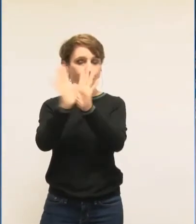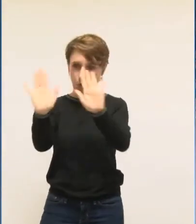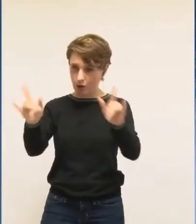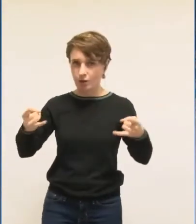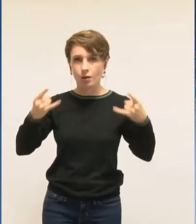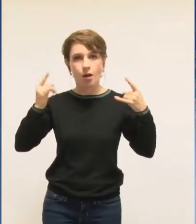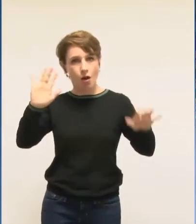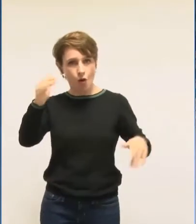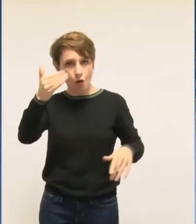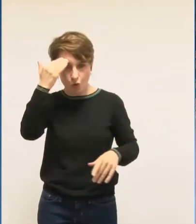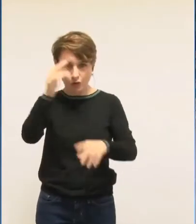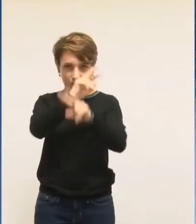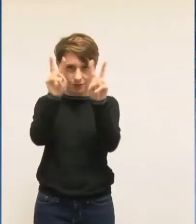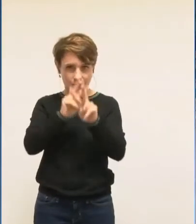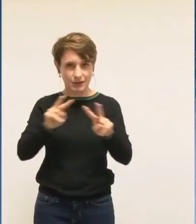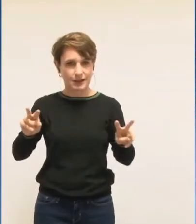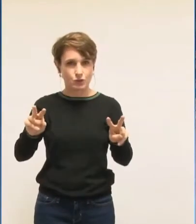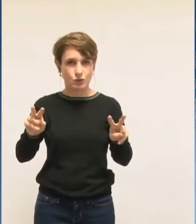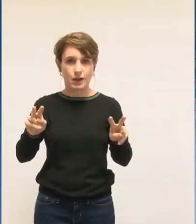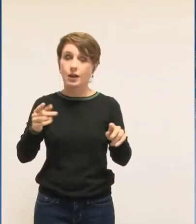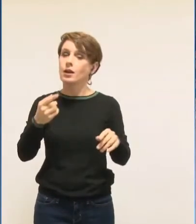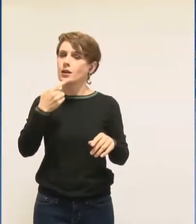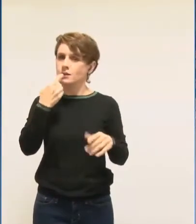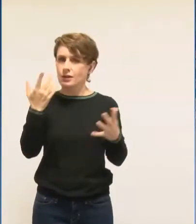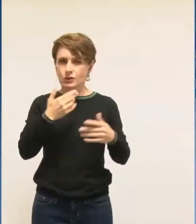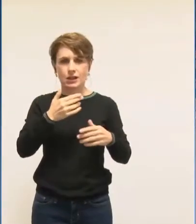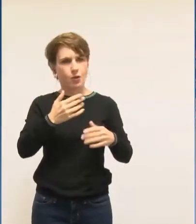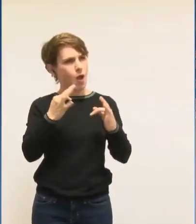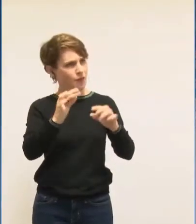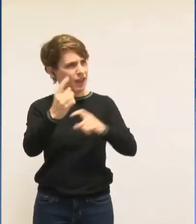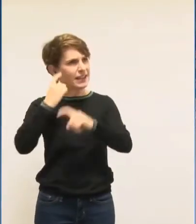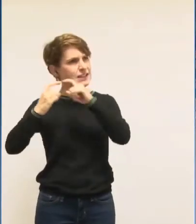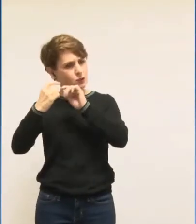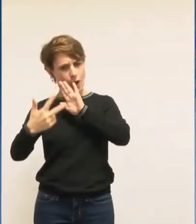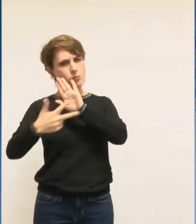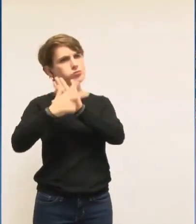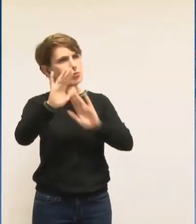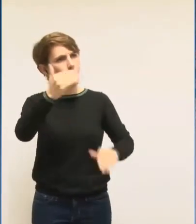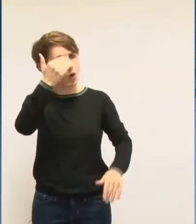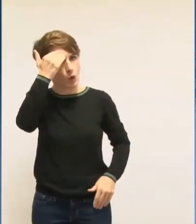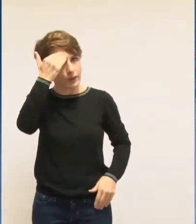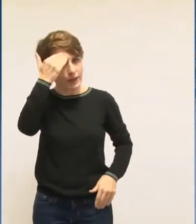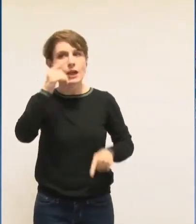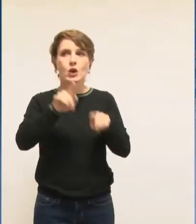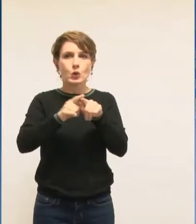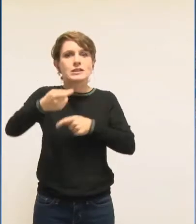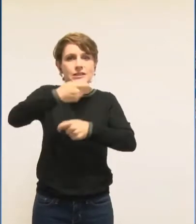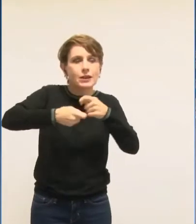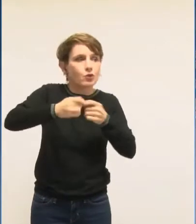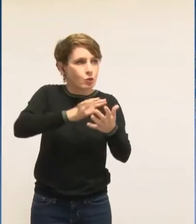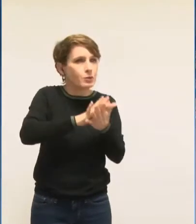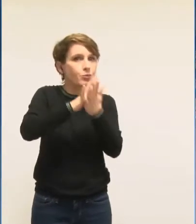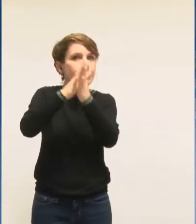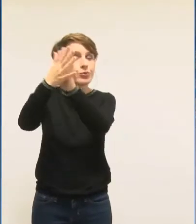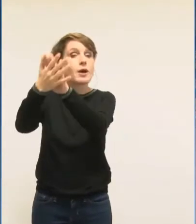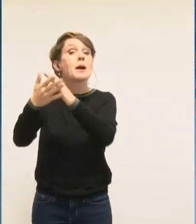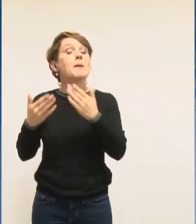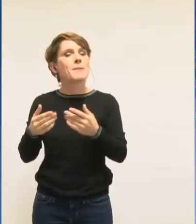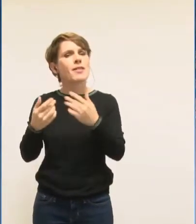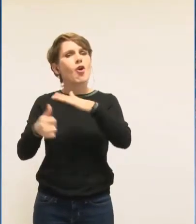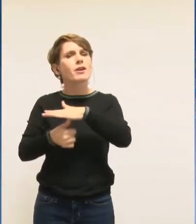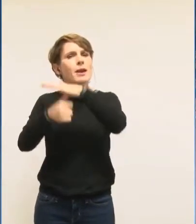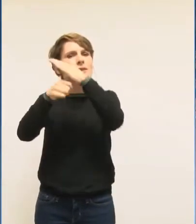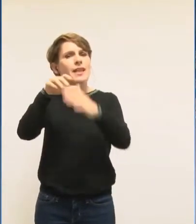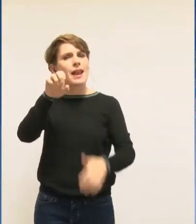l'aspect historique que dans des accords commerciaux et diplomatiques. Erevan devient une destination touristique incontournable.